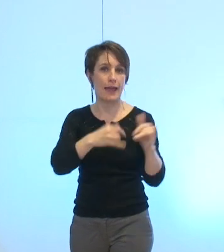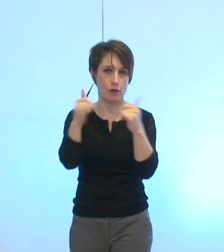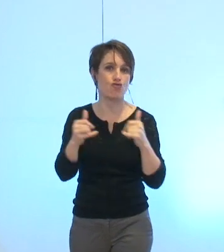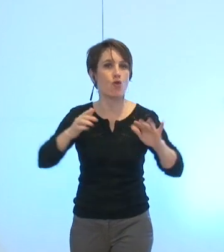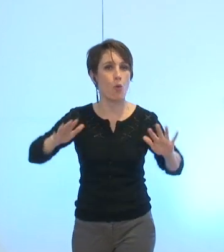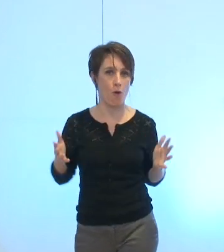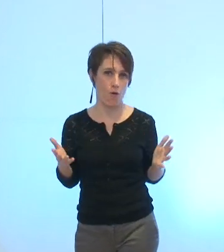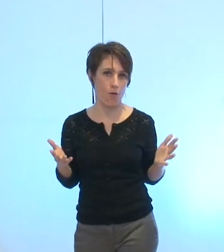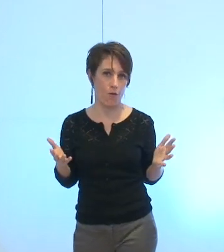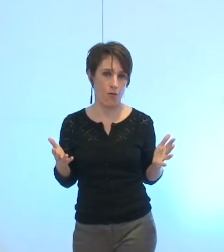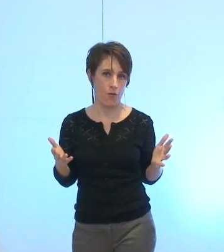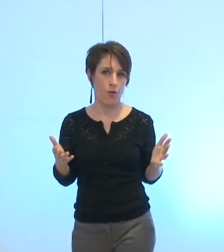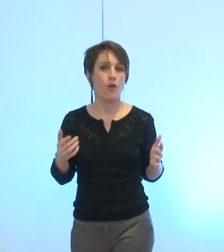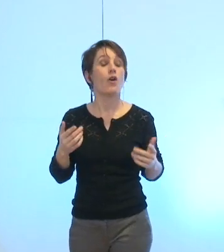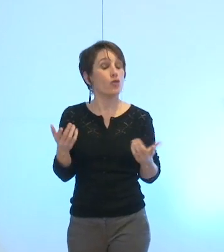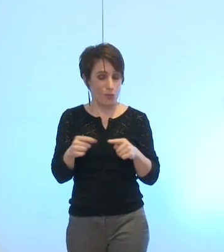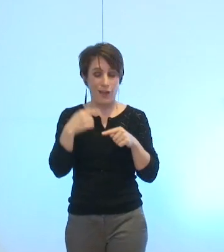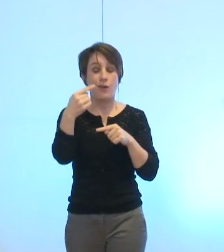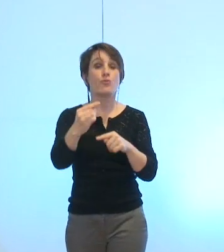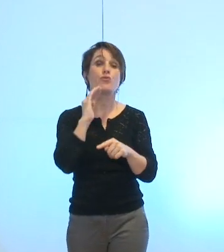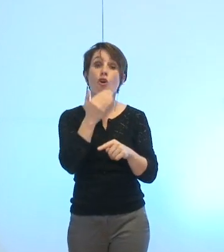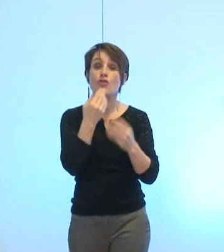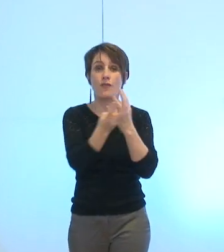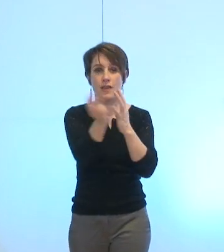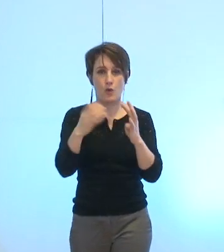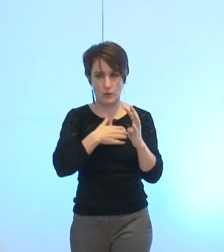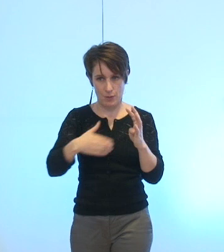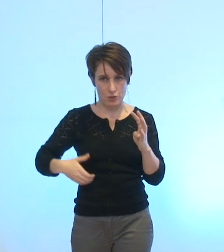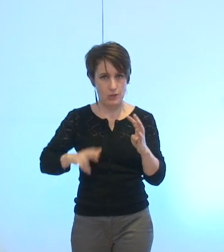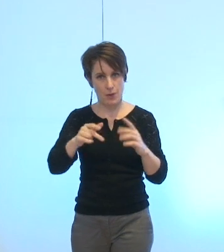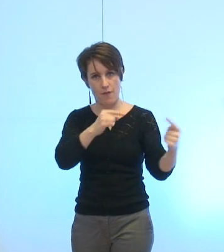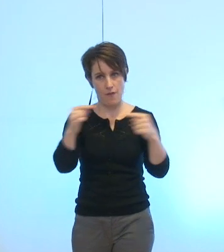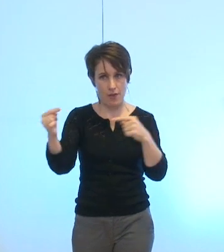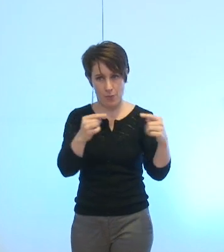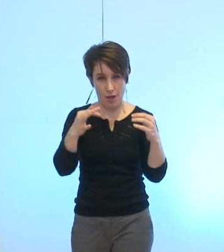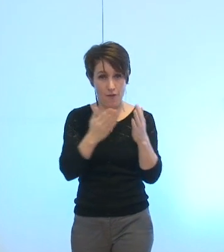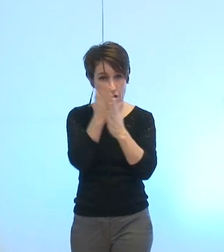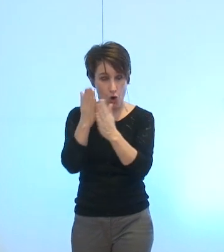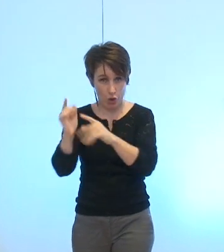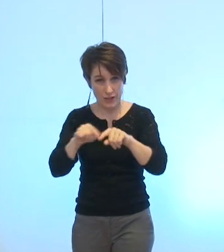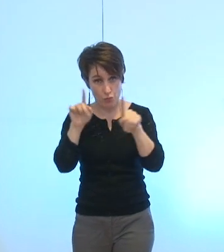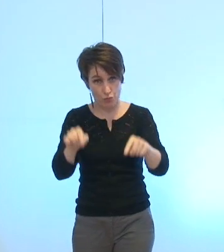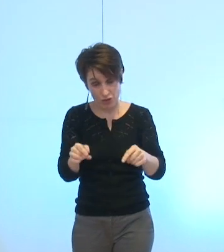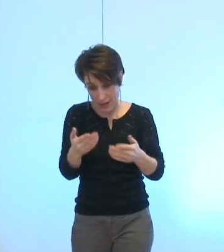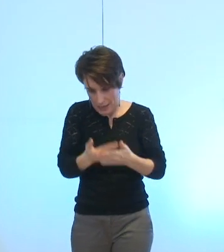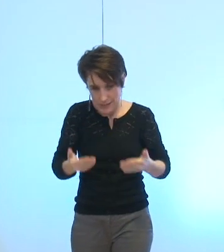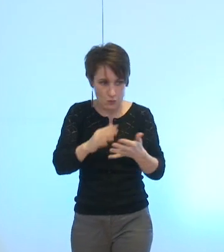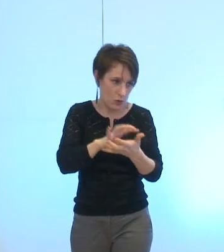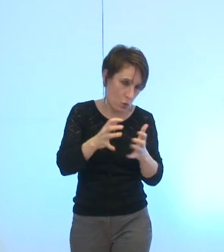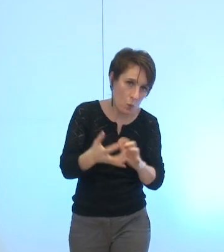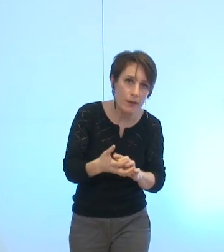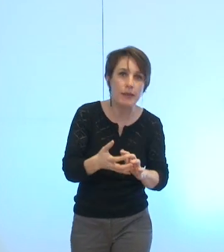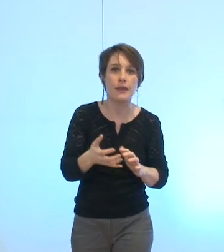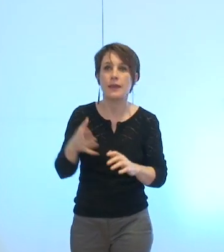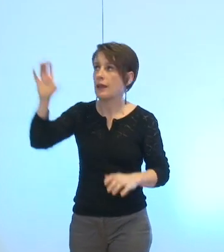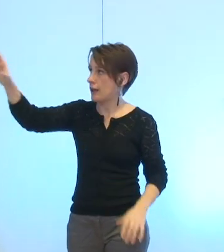porterons au conseil municipal de janvier une situation financière compliquée en l'état une baisse de dotation